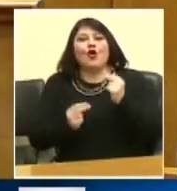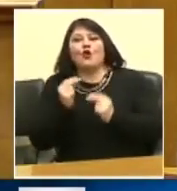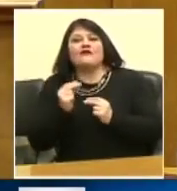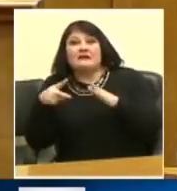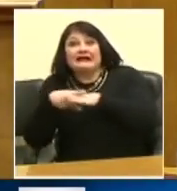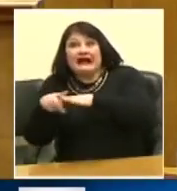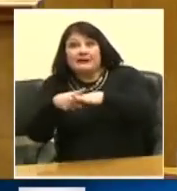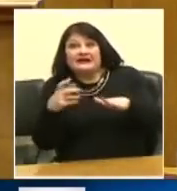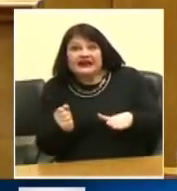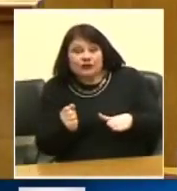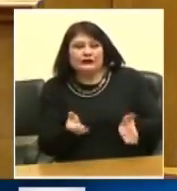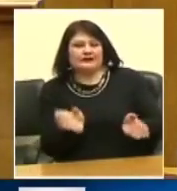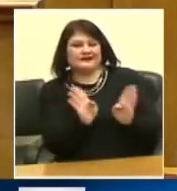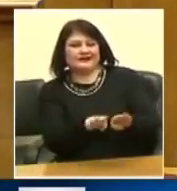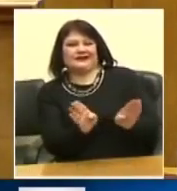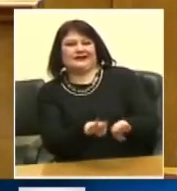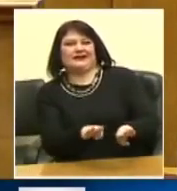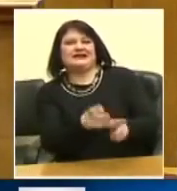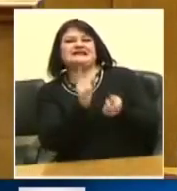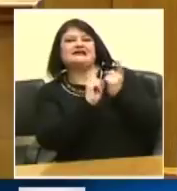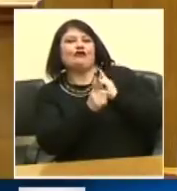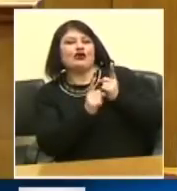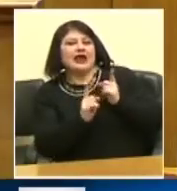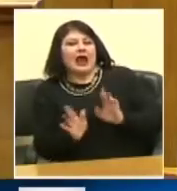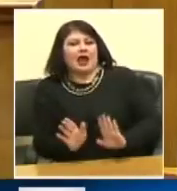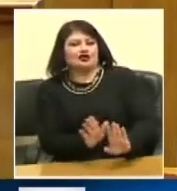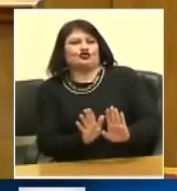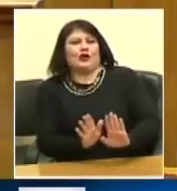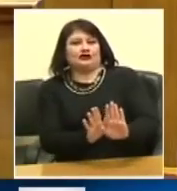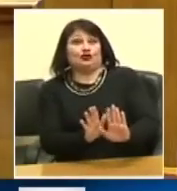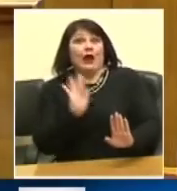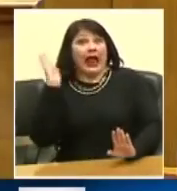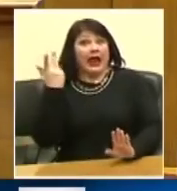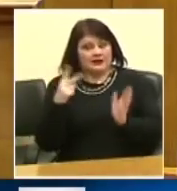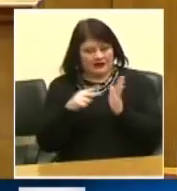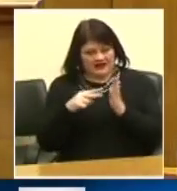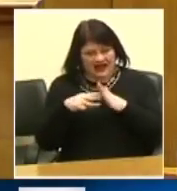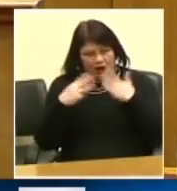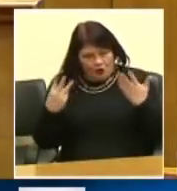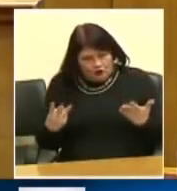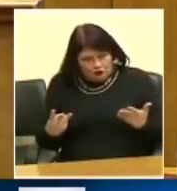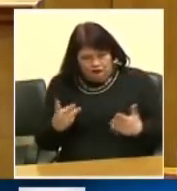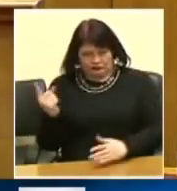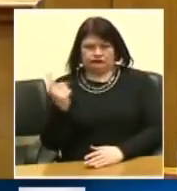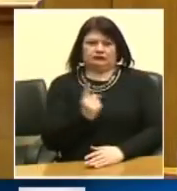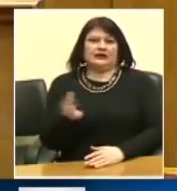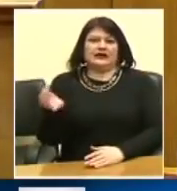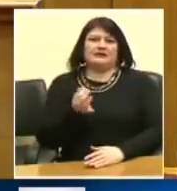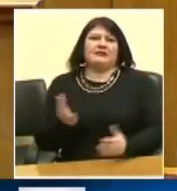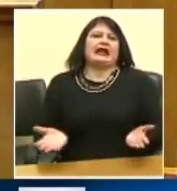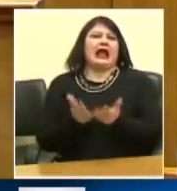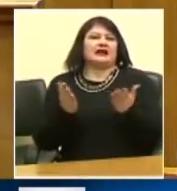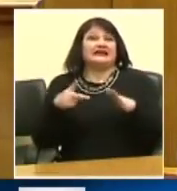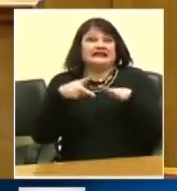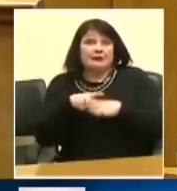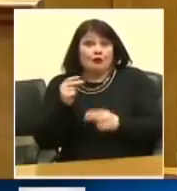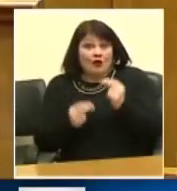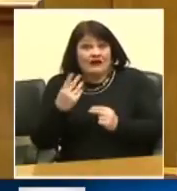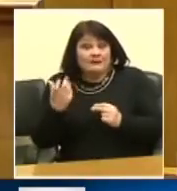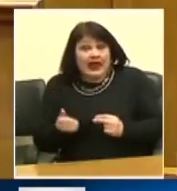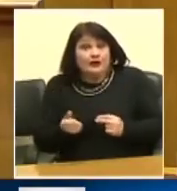των πρεσπών. Διότι αν το 2018 έβγαινε ένας από εσάς και έλεγε «Παιδιά, οι τράπεζες έχουν πρόβλημα,